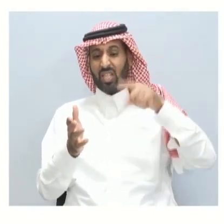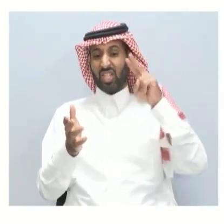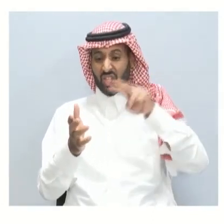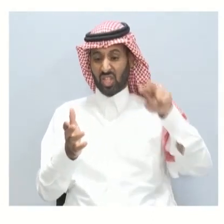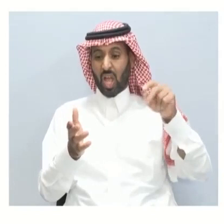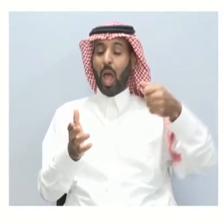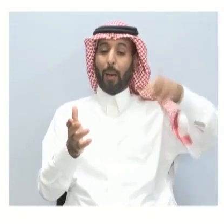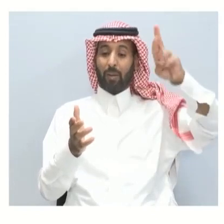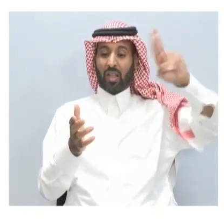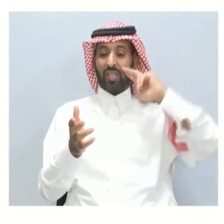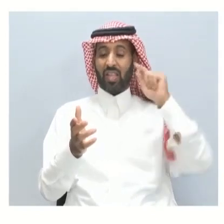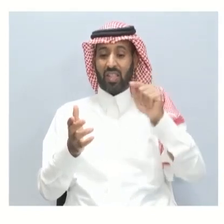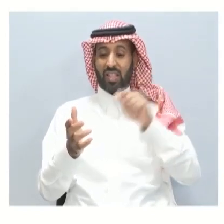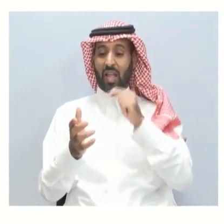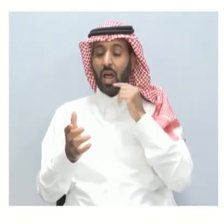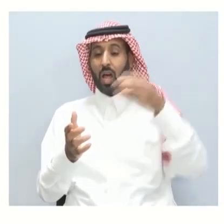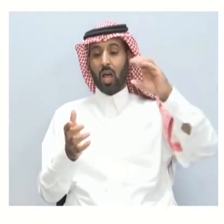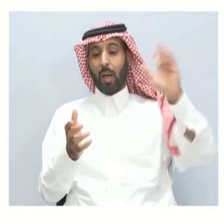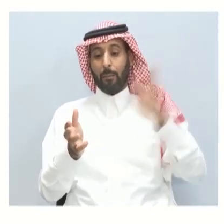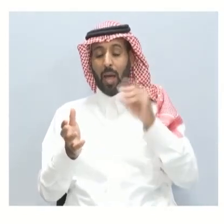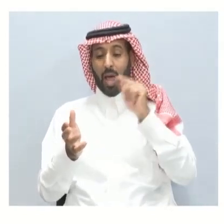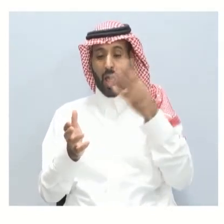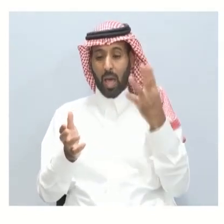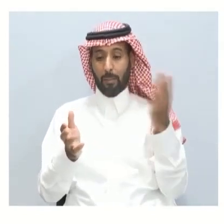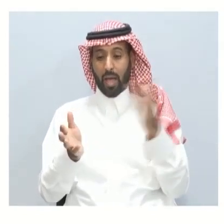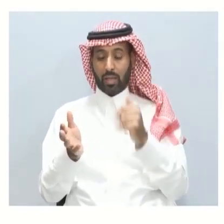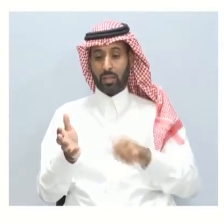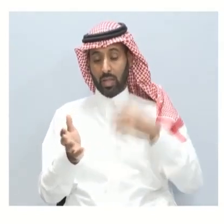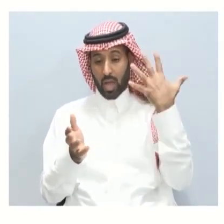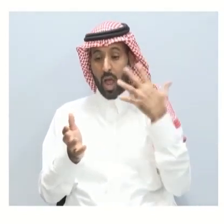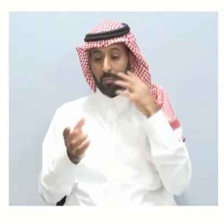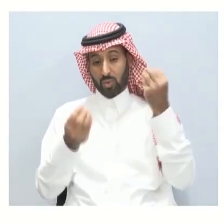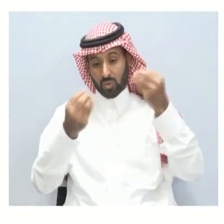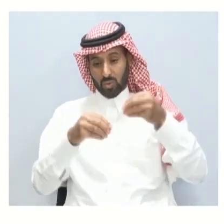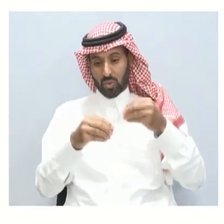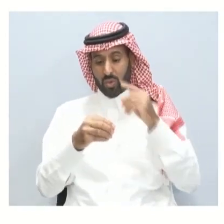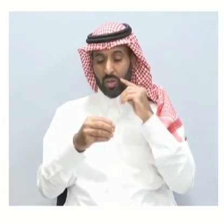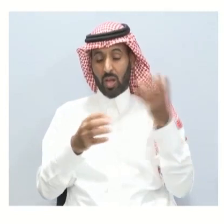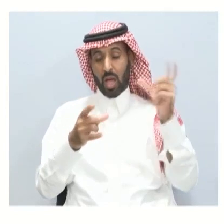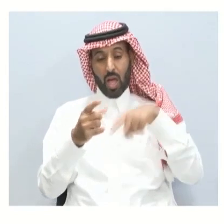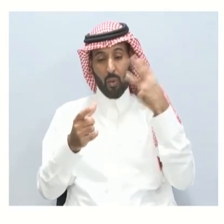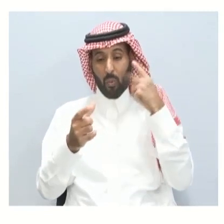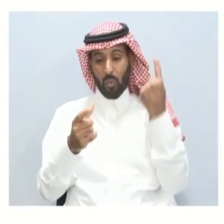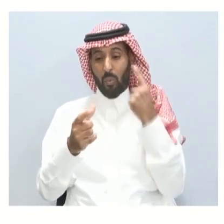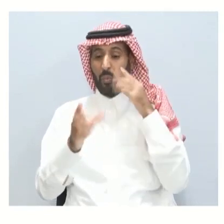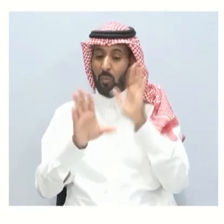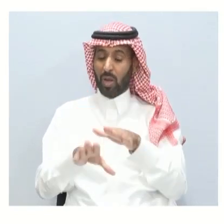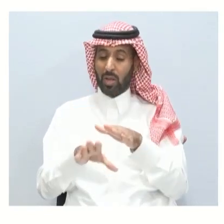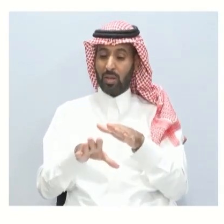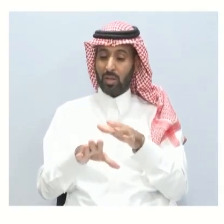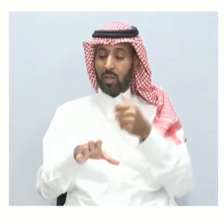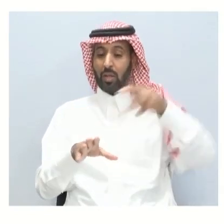ثلاثه كربون اربعه هنا خمسه اذا يزيد ولاحظ انه في المجموعه الواحده يبقى كما هو